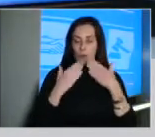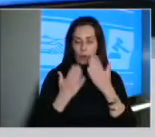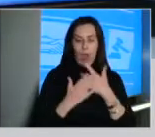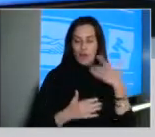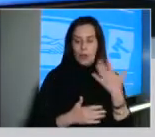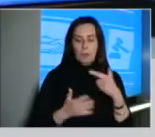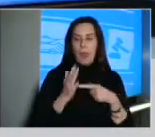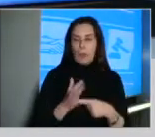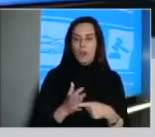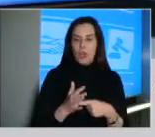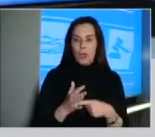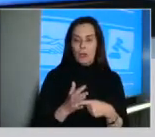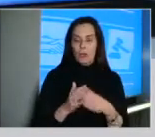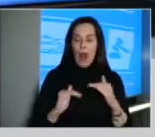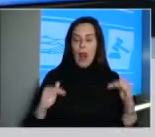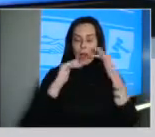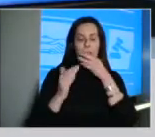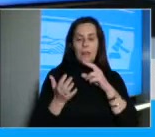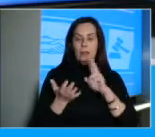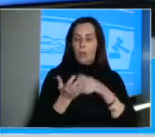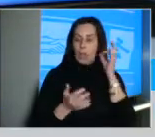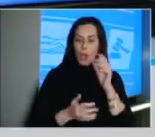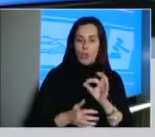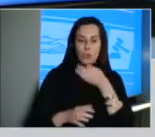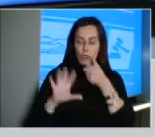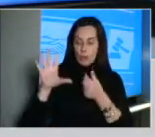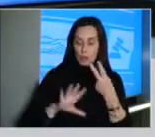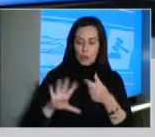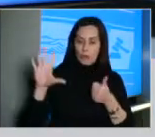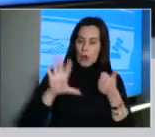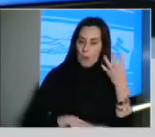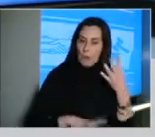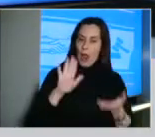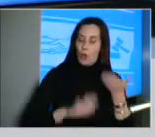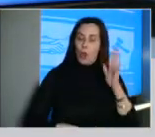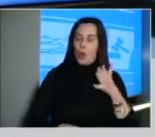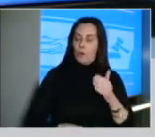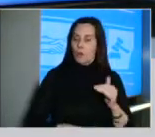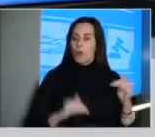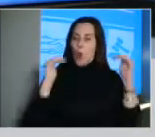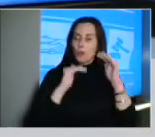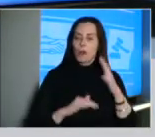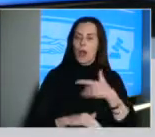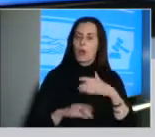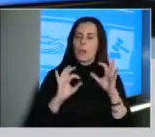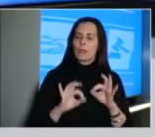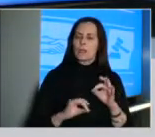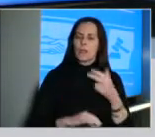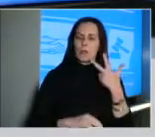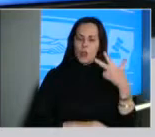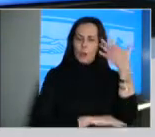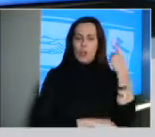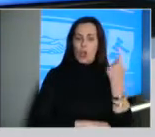שנים, למשל, העלת גיל הזכאות לנשים מ-62 ל-64 ואולי הלאה. אנחנו בעצם משלוש